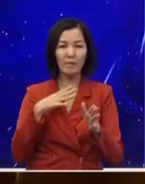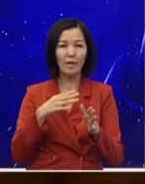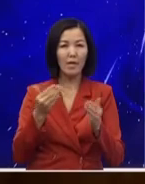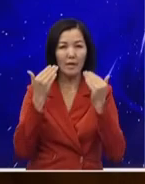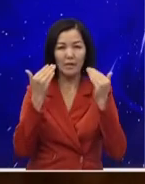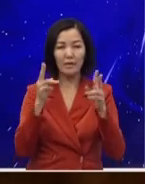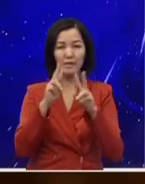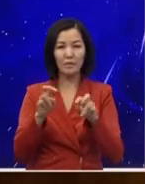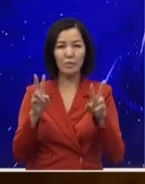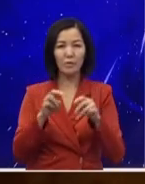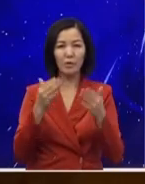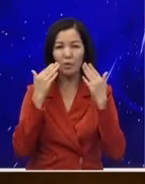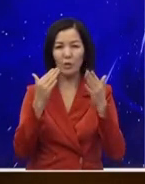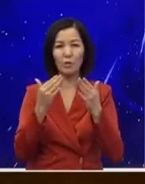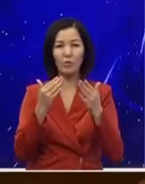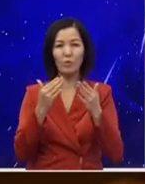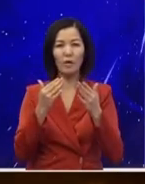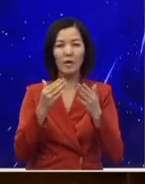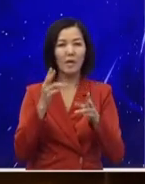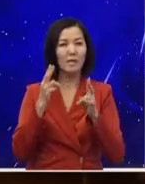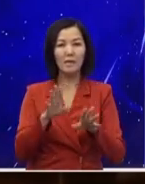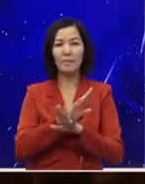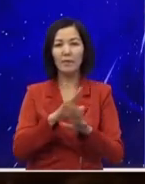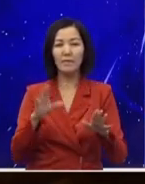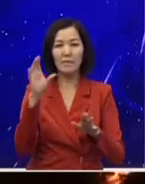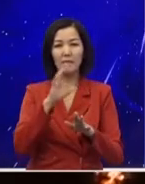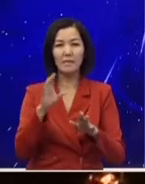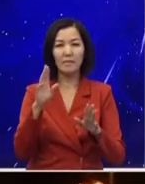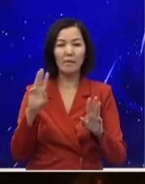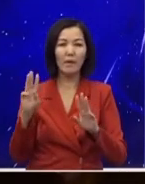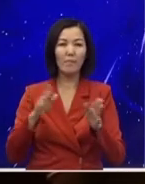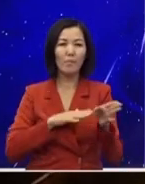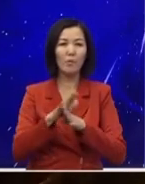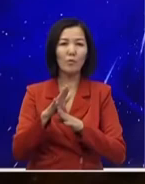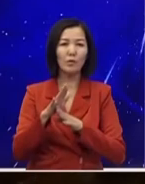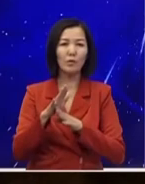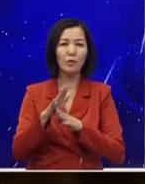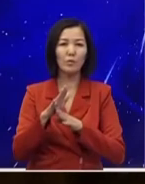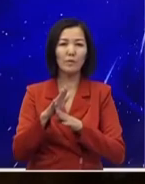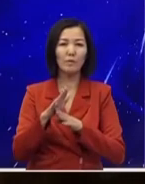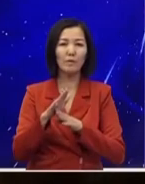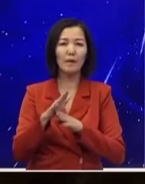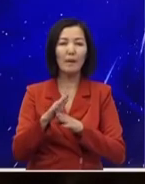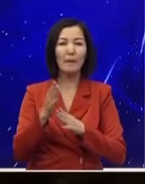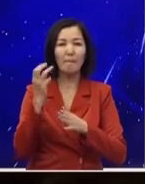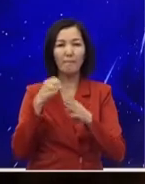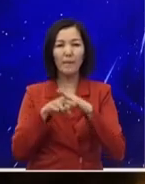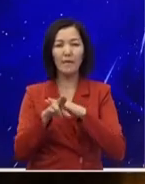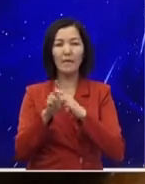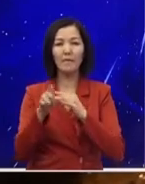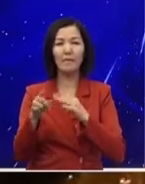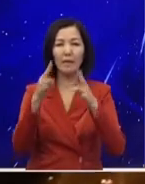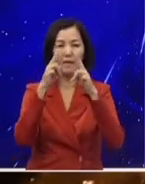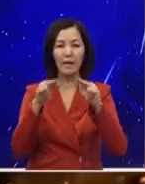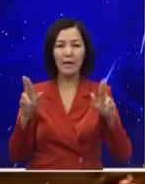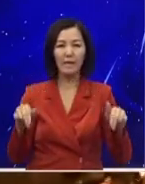не установлена. Никто из жителей лагеря не пострадал. В сентябре стихия полностью уничтожила переполненный мигрантами лагерь в районе селения